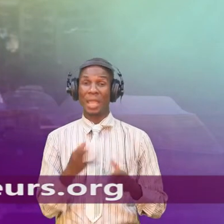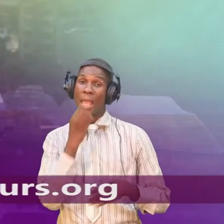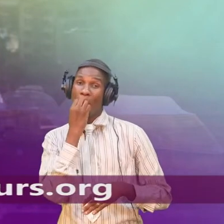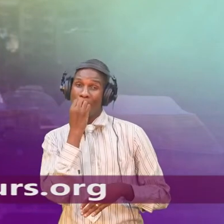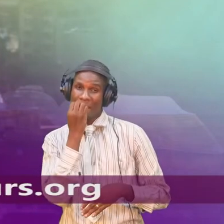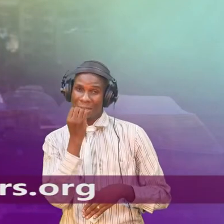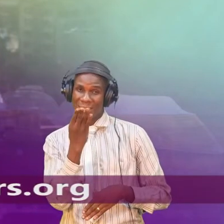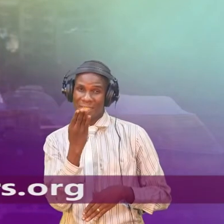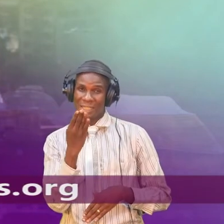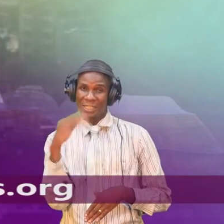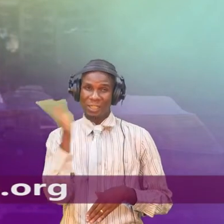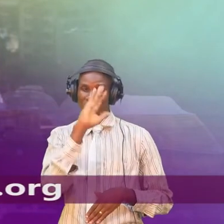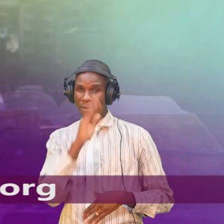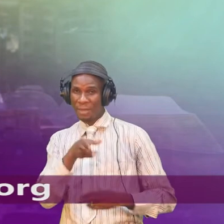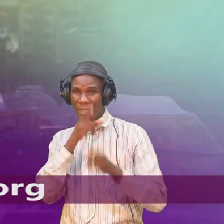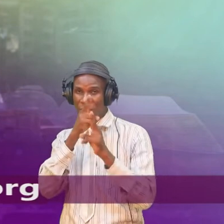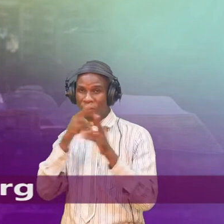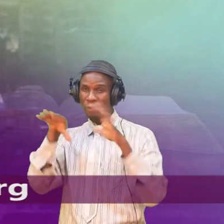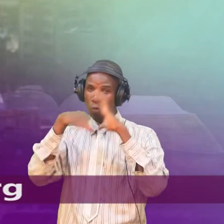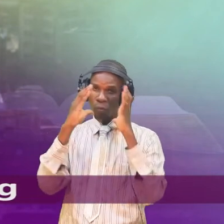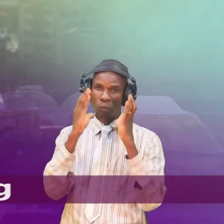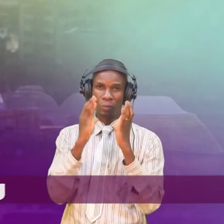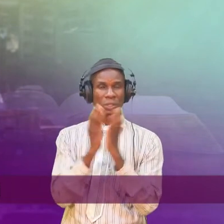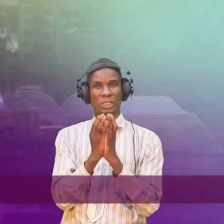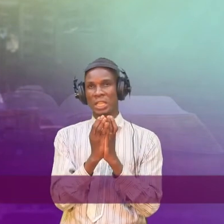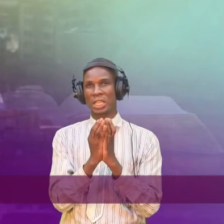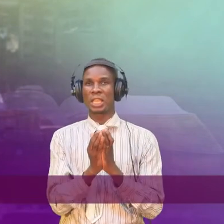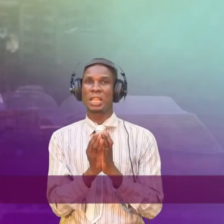katika mambo ya dini, lakini haiwezekane.